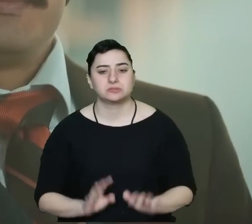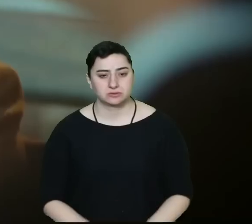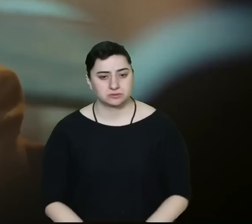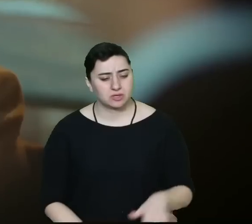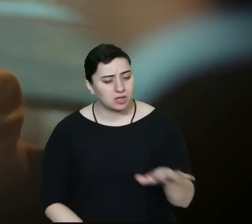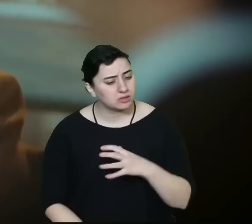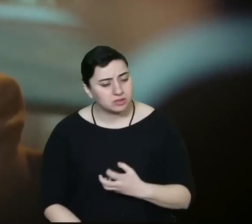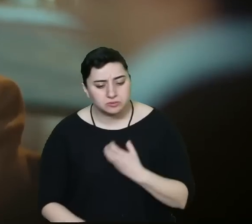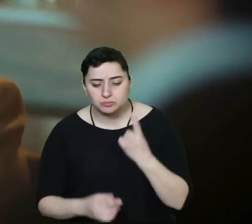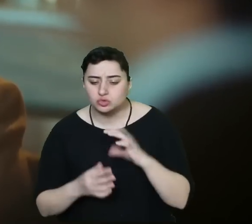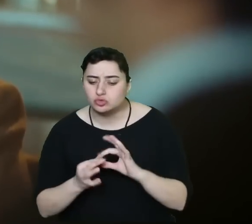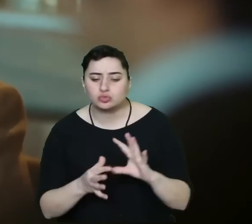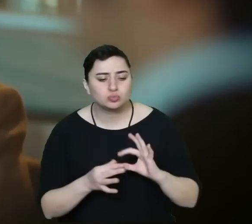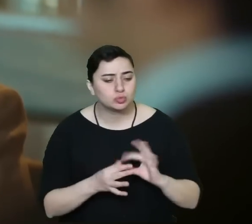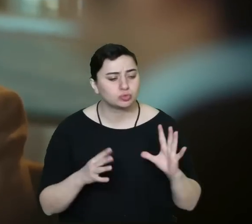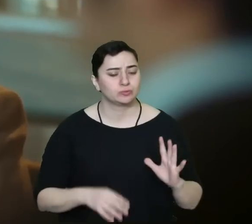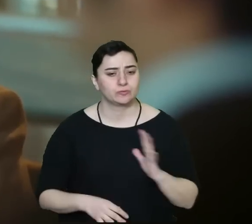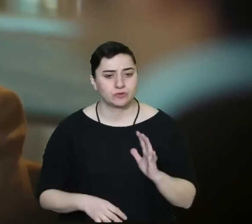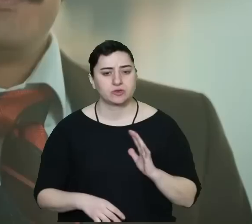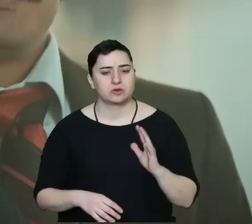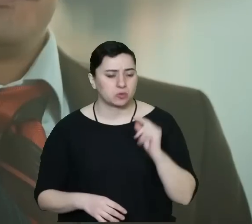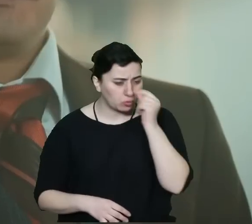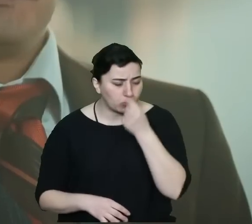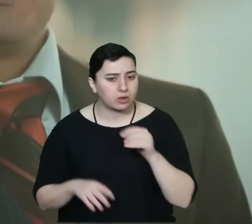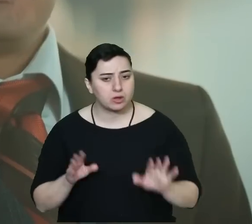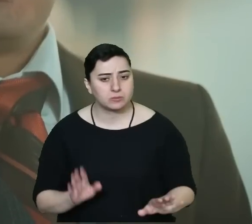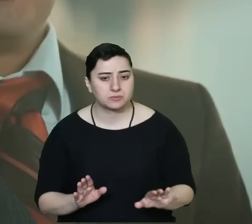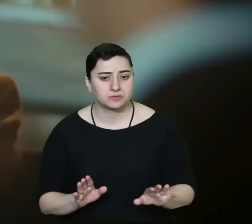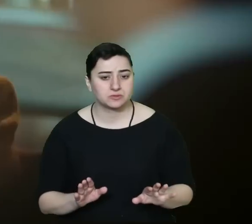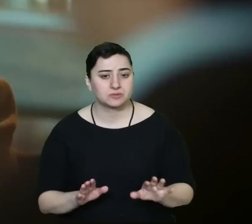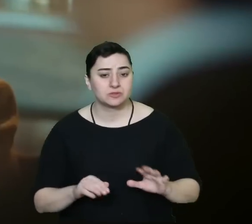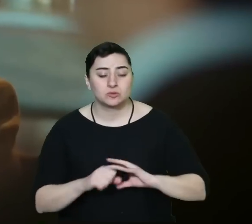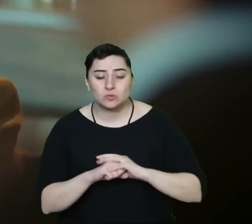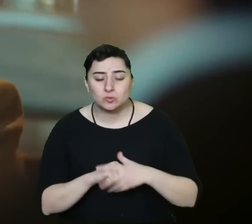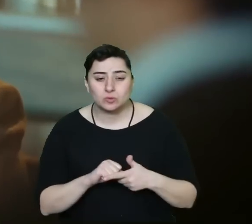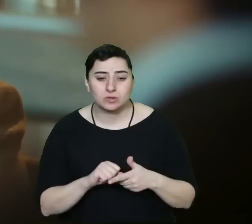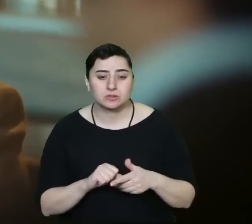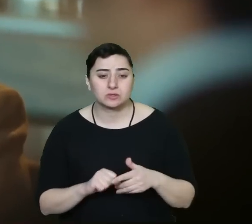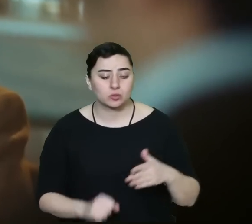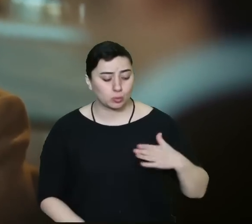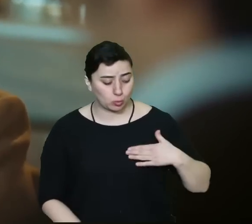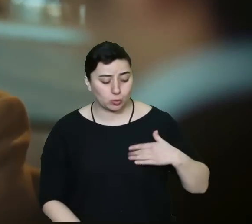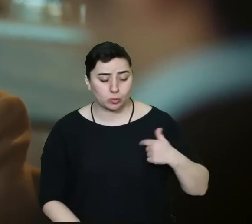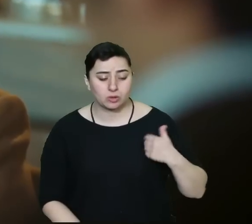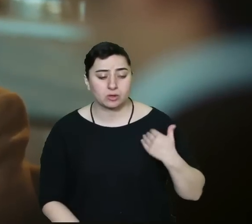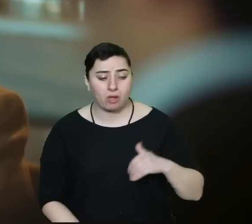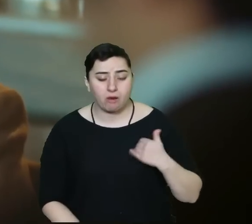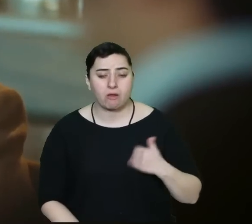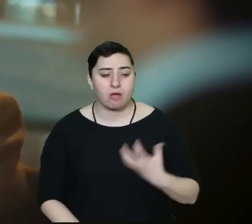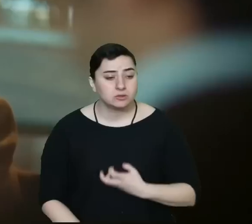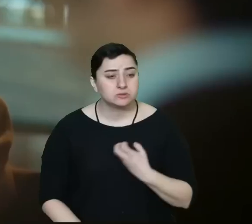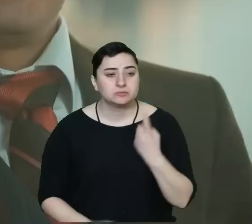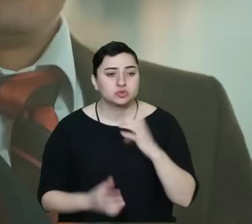Her derdin olur çaresi. Meşhur meseldir. Dünyada gönül yaresine